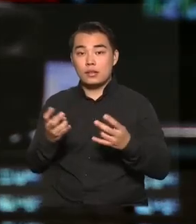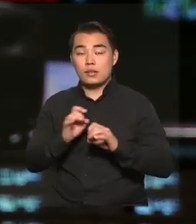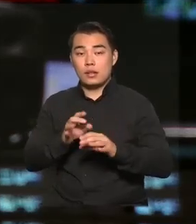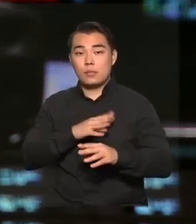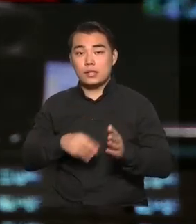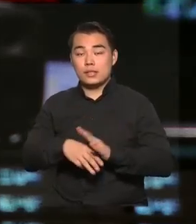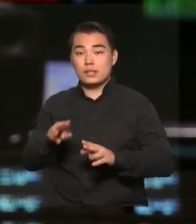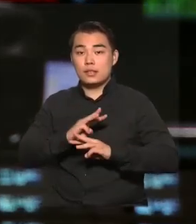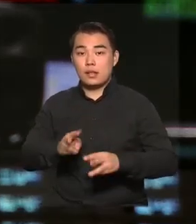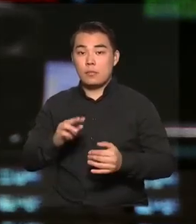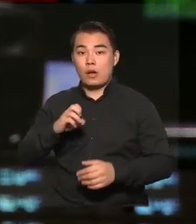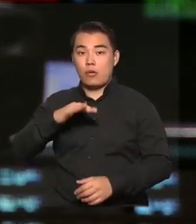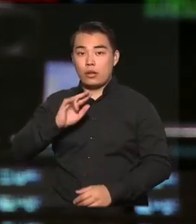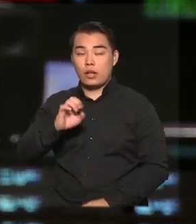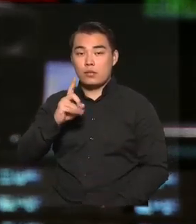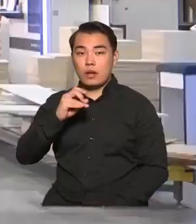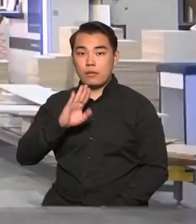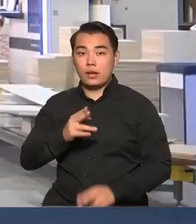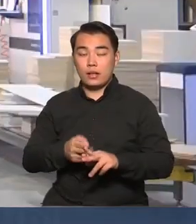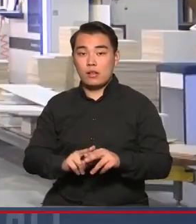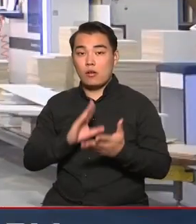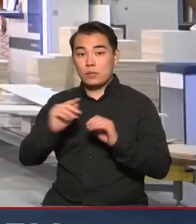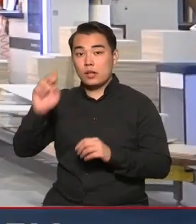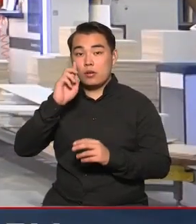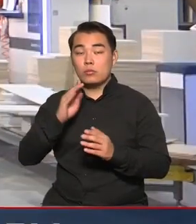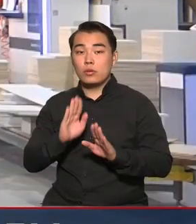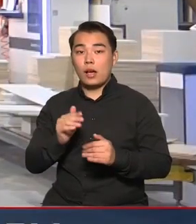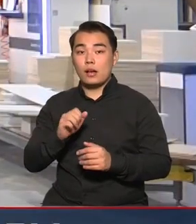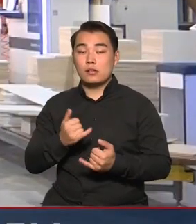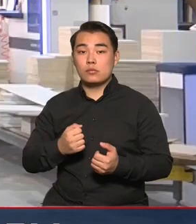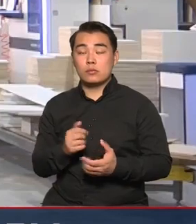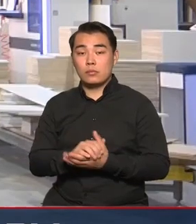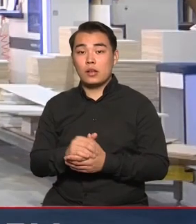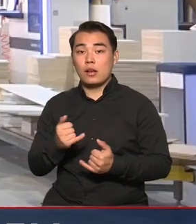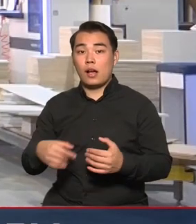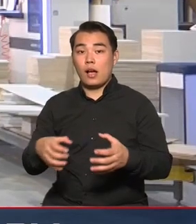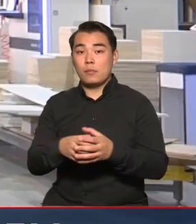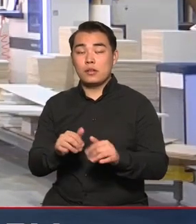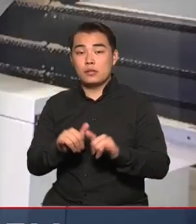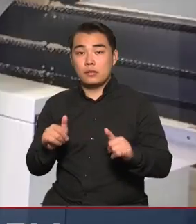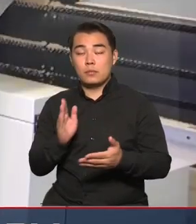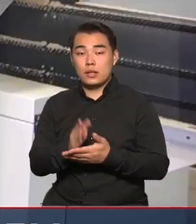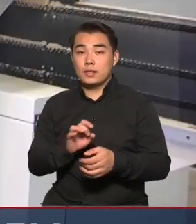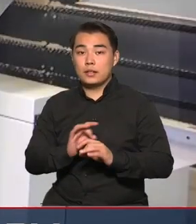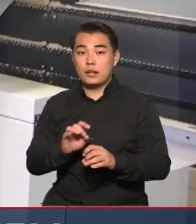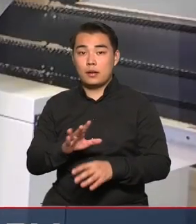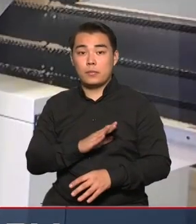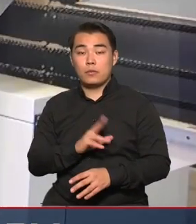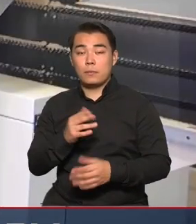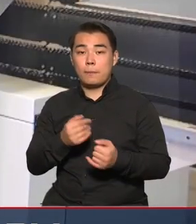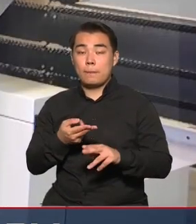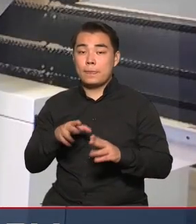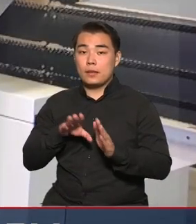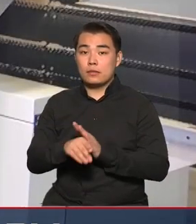сенат төрағасы. Мәулен Әшімбаев расында мемлекеттің арқасында ғана аман жүрген компаниялар көп екендігін айтты. Ал олар